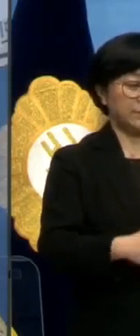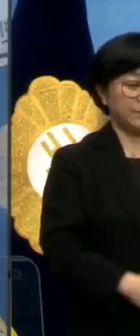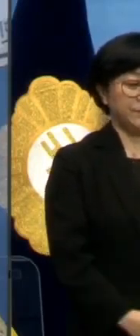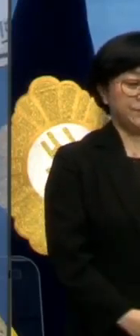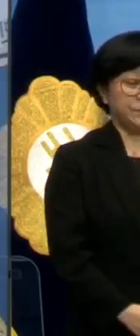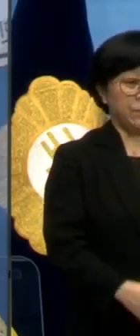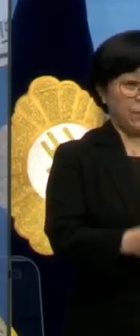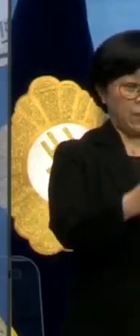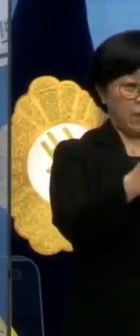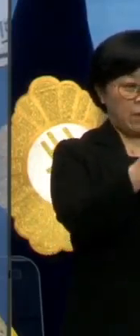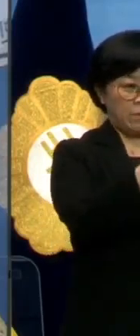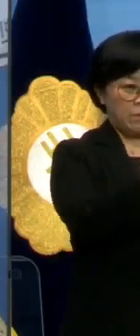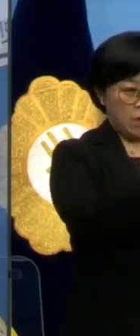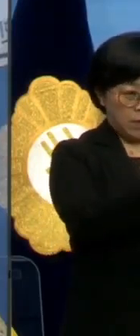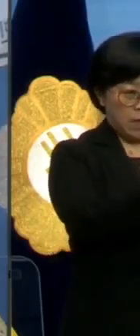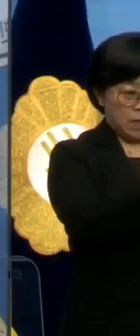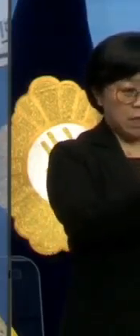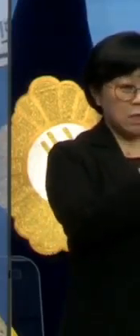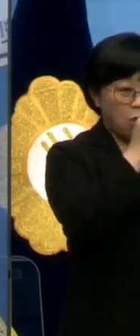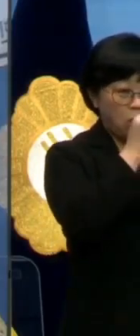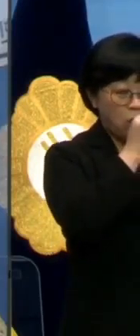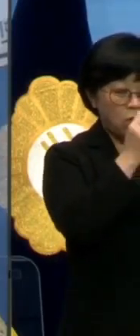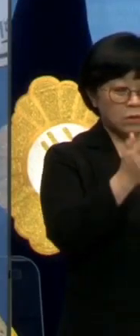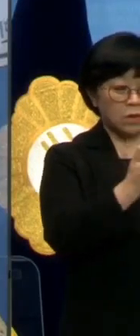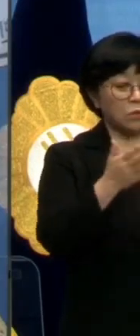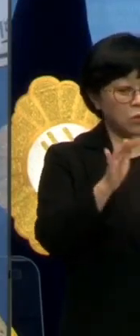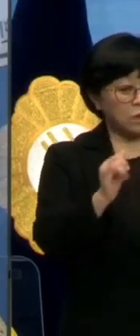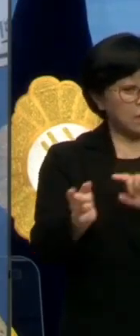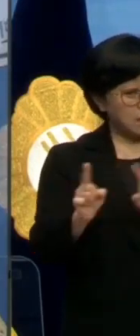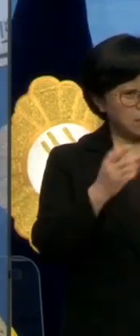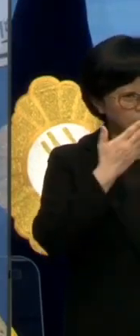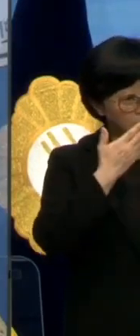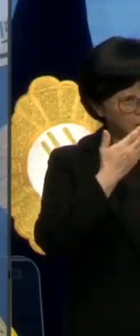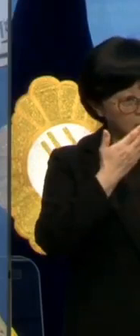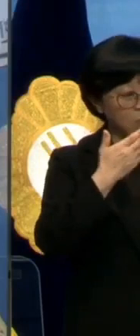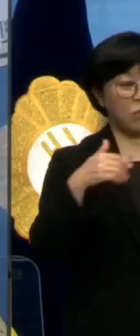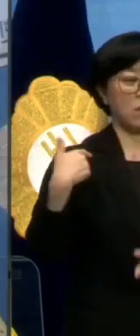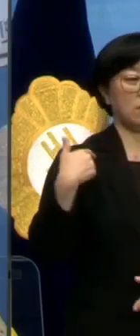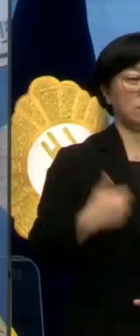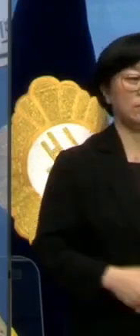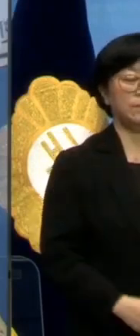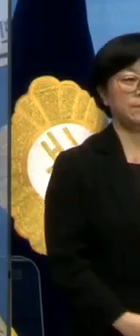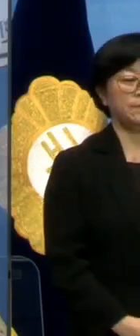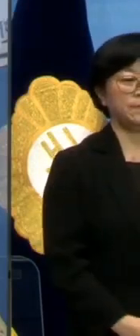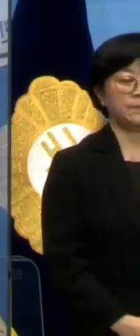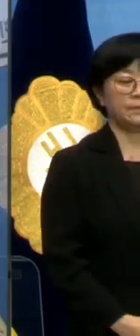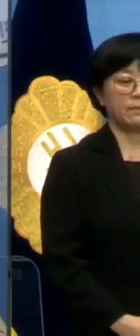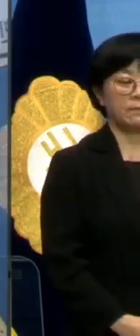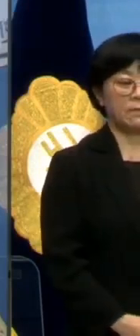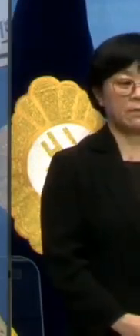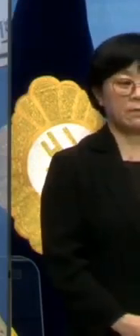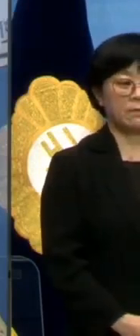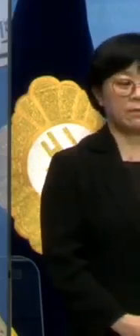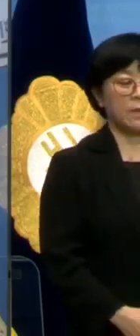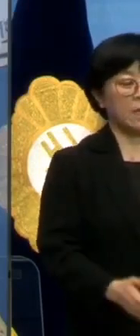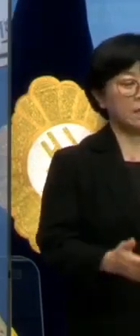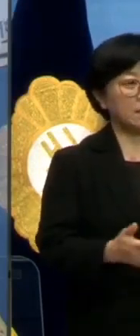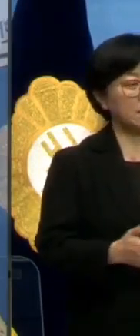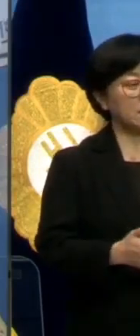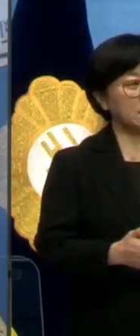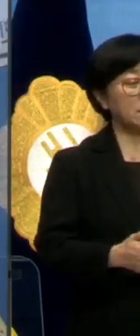법이 숨을 쉬 더라도 노동자들을 살릴 지는 알 수 없습니다 7 1